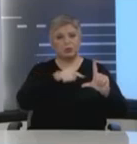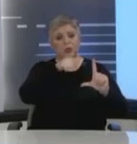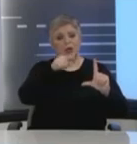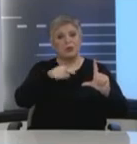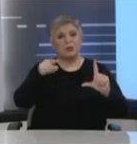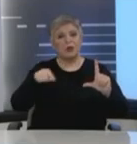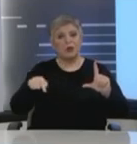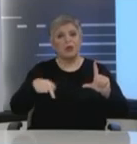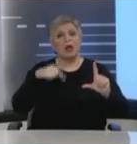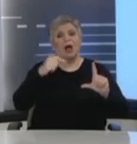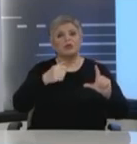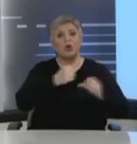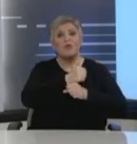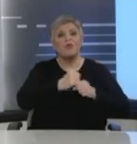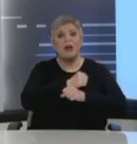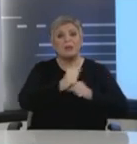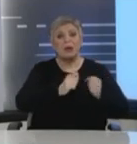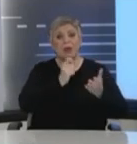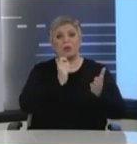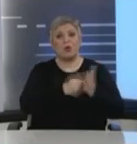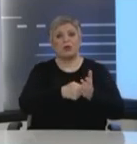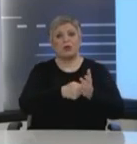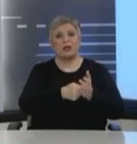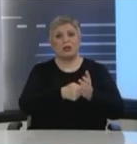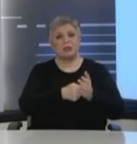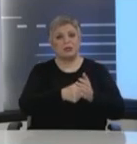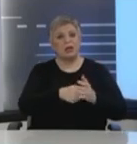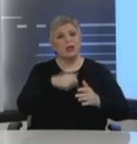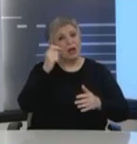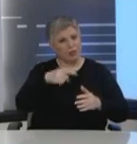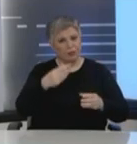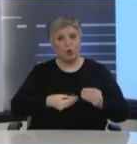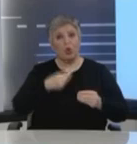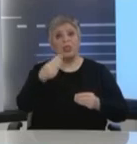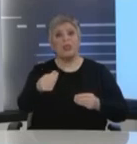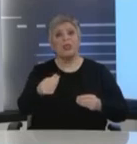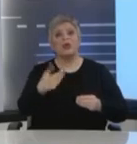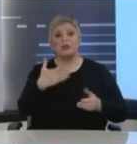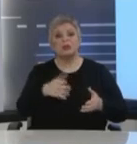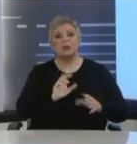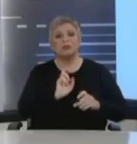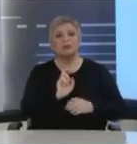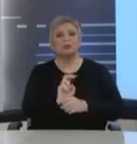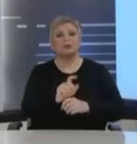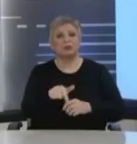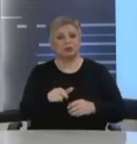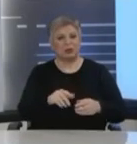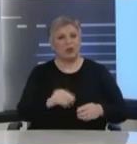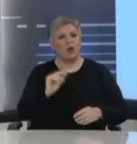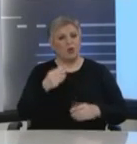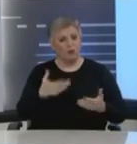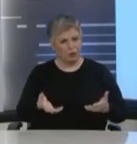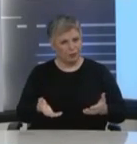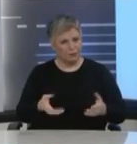της δαπάνης του φαρμάκου για άλλη μια φορά και στα πρακτικά της Βουλής. Τι λένε οι αριθμοί αυτοί?